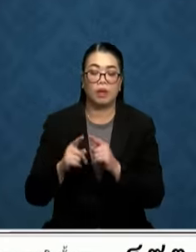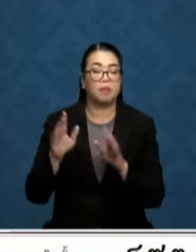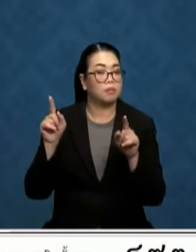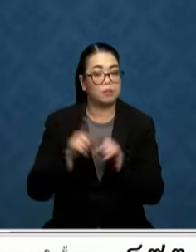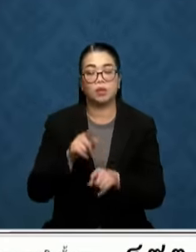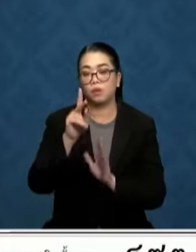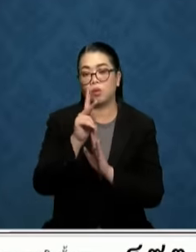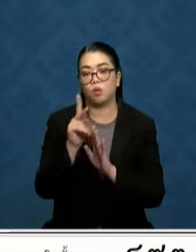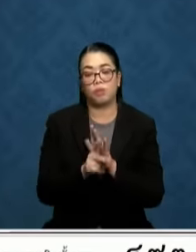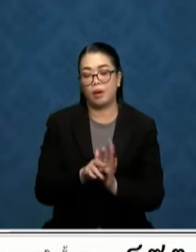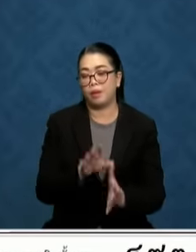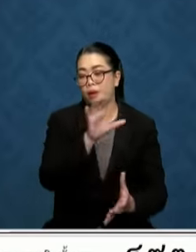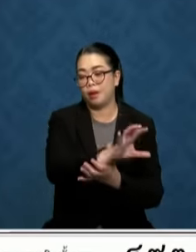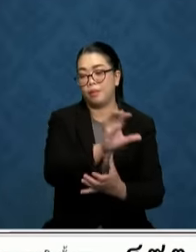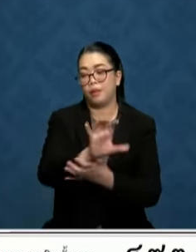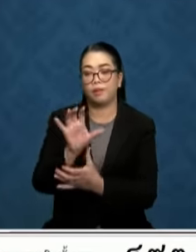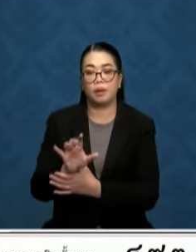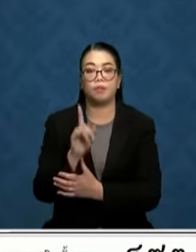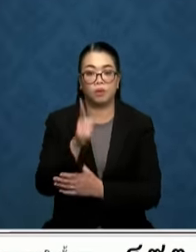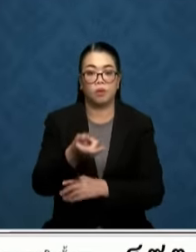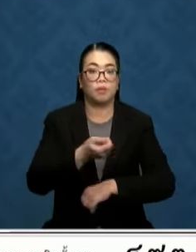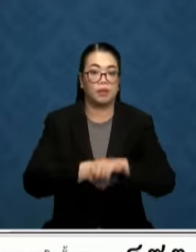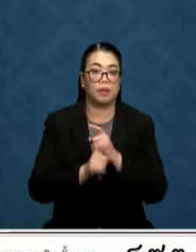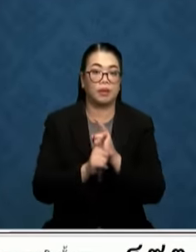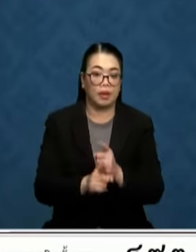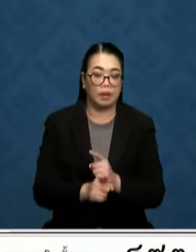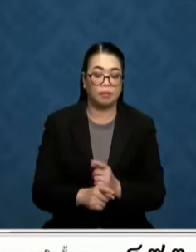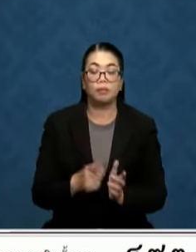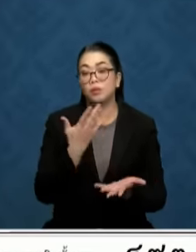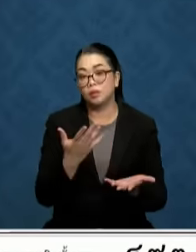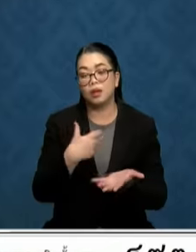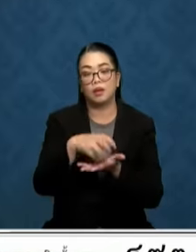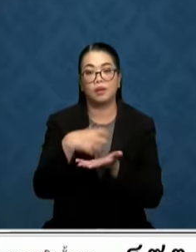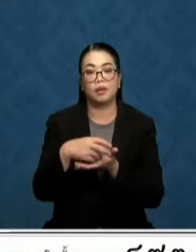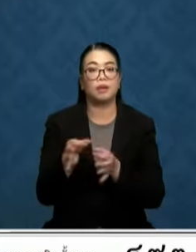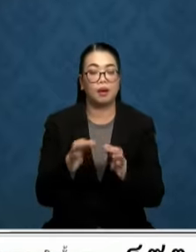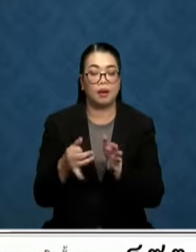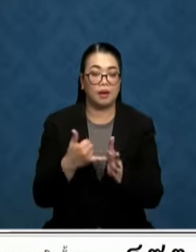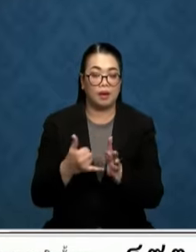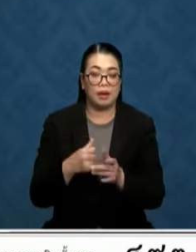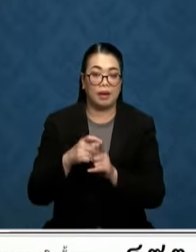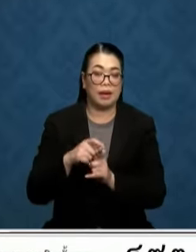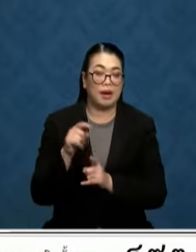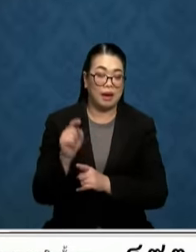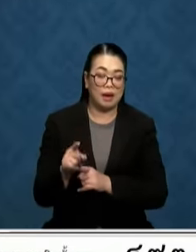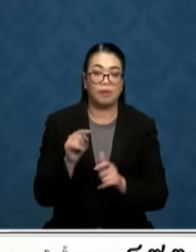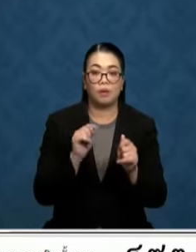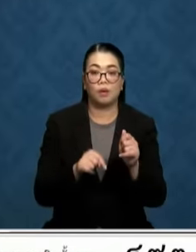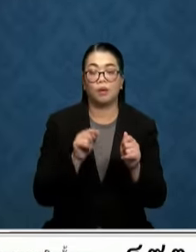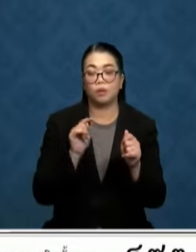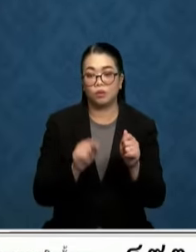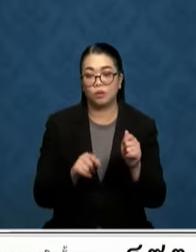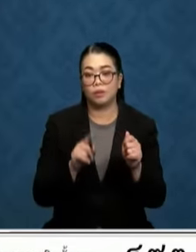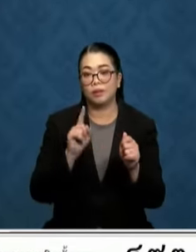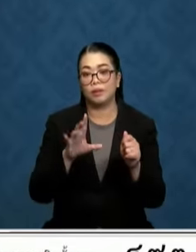ารปกครองใลษณะเช่นนั้ได้เหลือใหๆเลยครทประทานที่คำพภาคศาที่อ.180